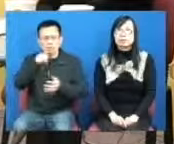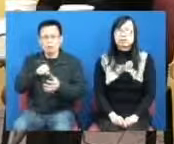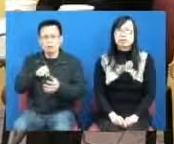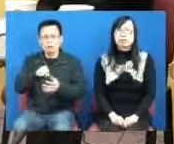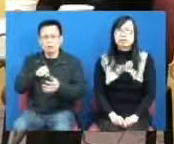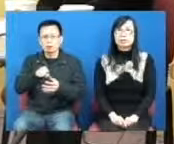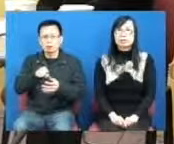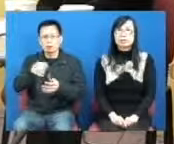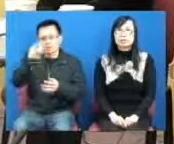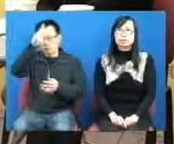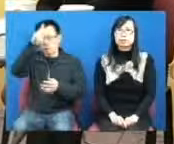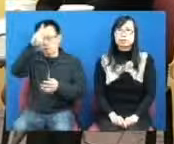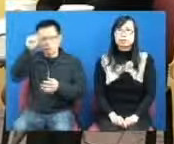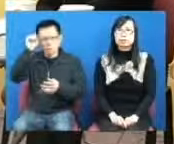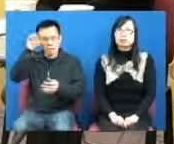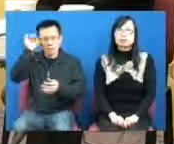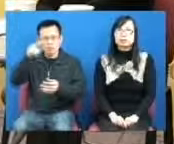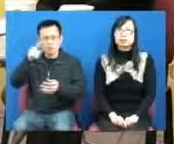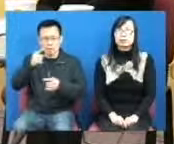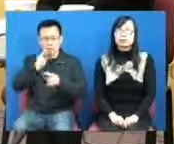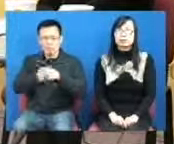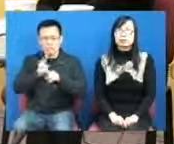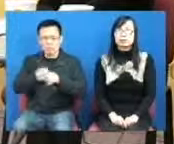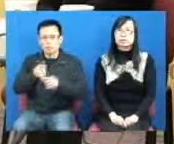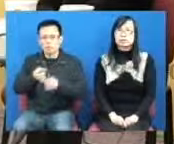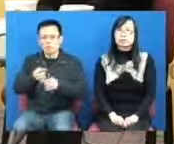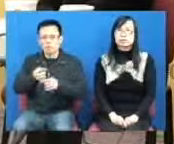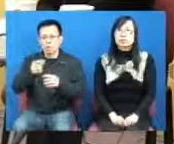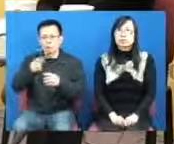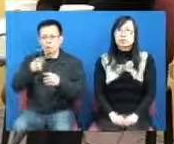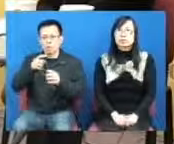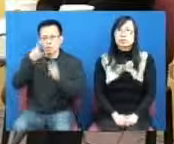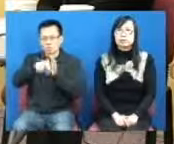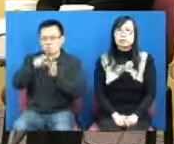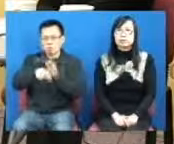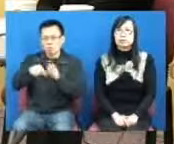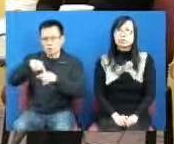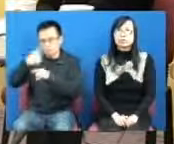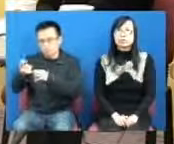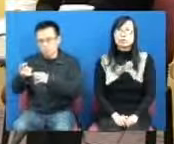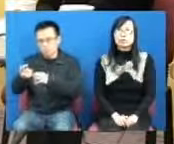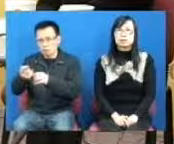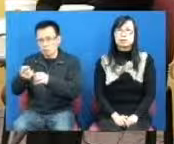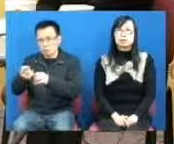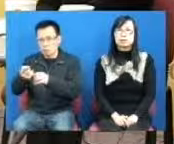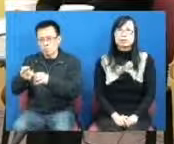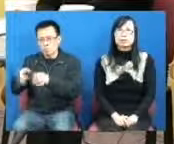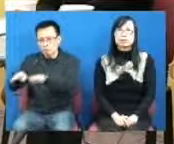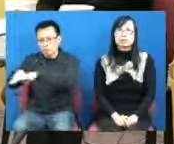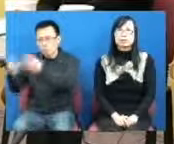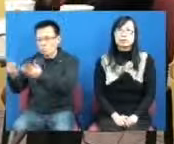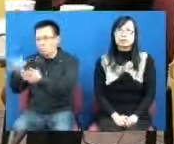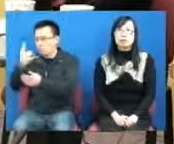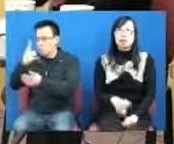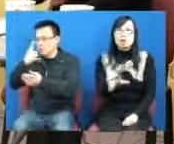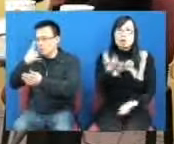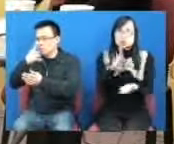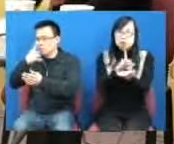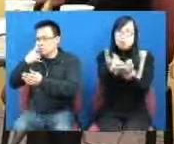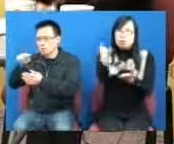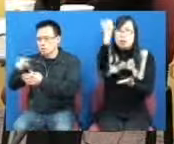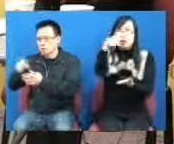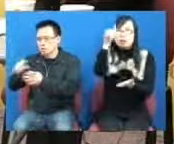政府的建議就是在你原有的戶口以外就幫你開設一個新的一個強制金的戶口即是專為